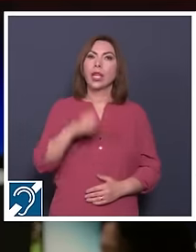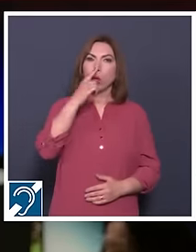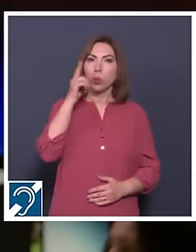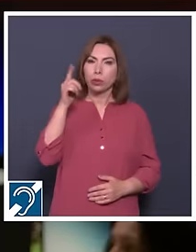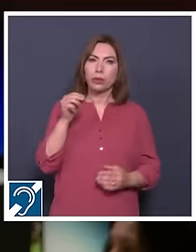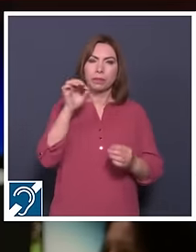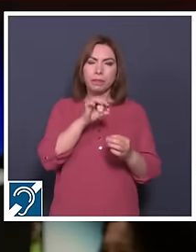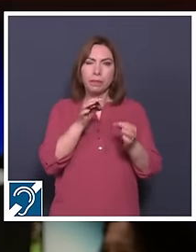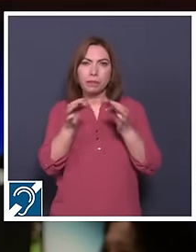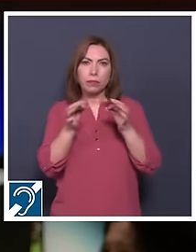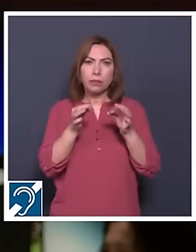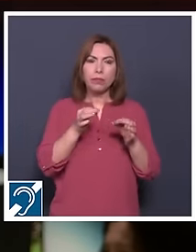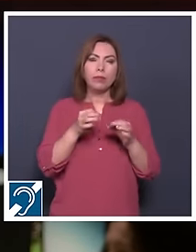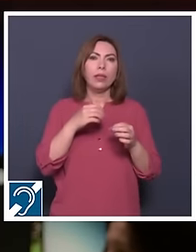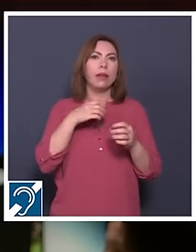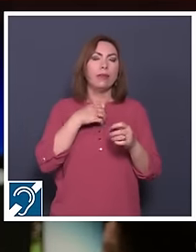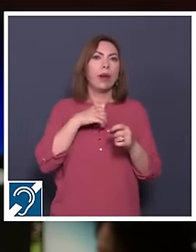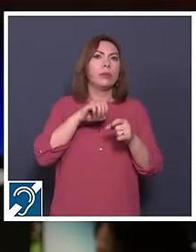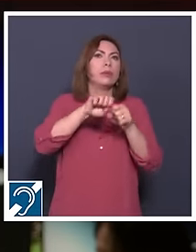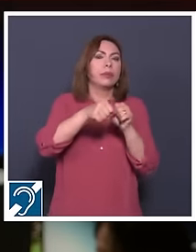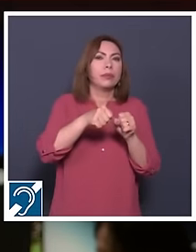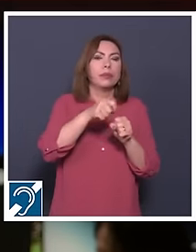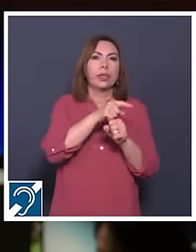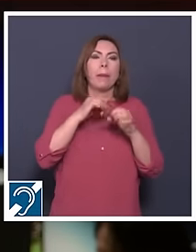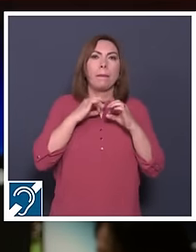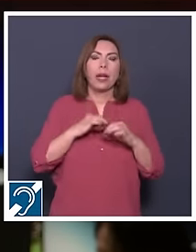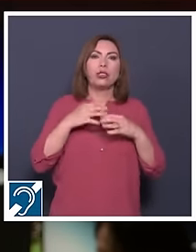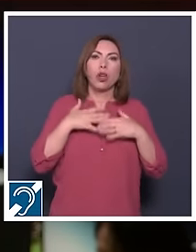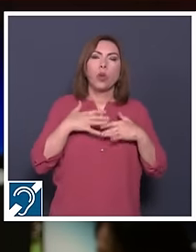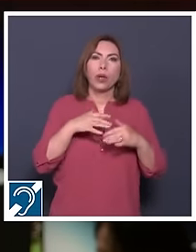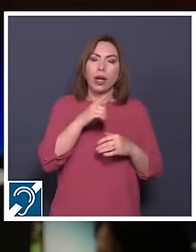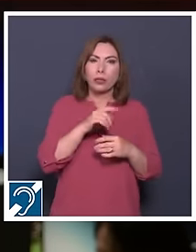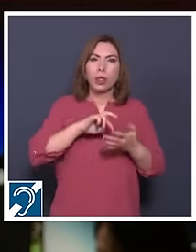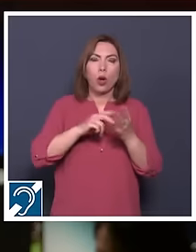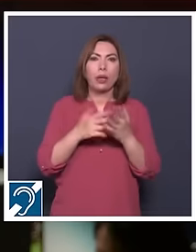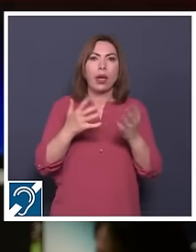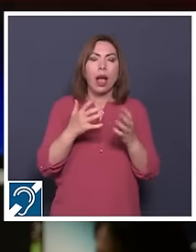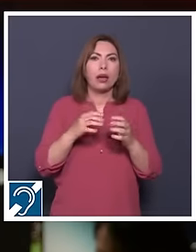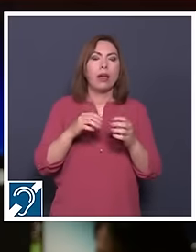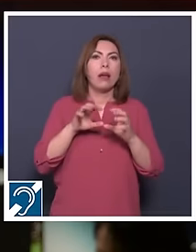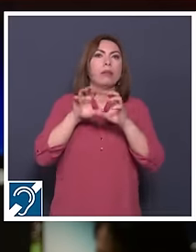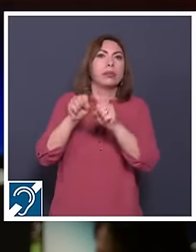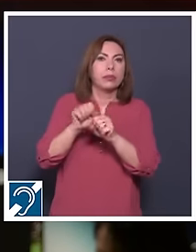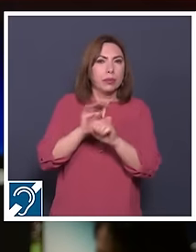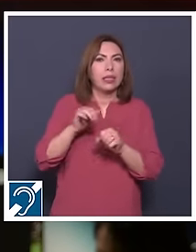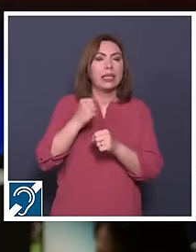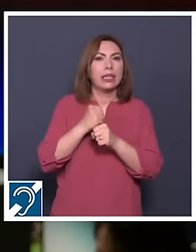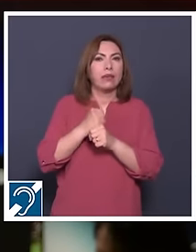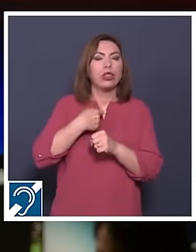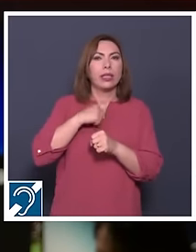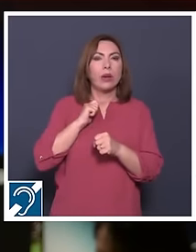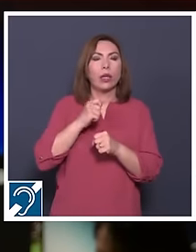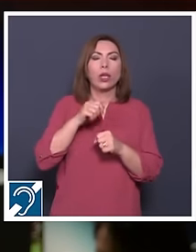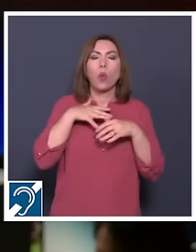Rusia a pus la cale executarea președintelui ucrainean Volodymyr Zelensky, operațiune care a fost însă dejucată de Serviciul de Securitate